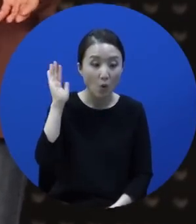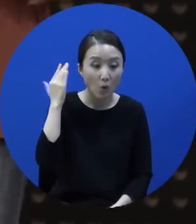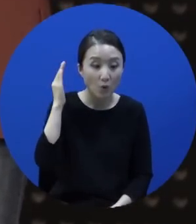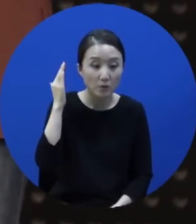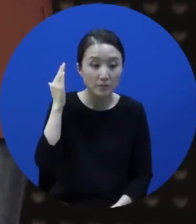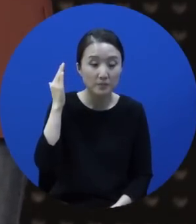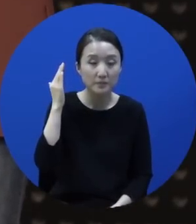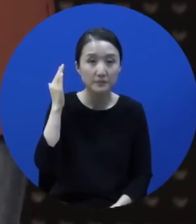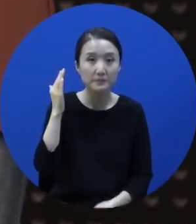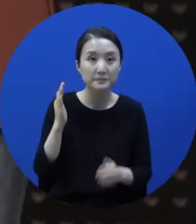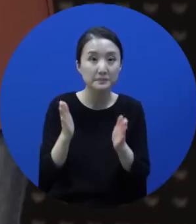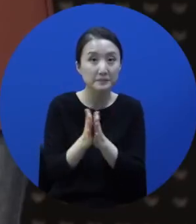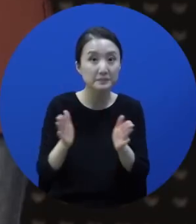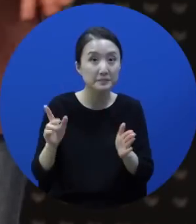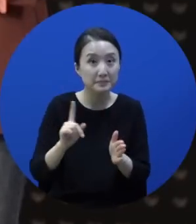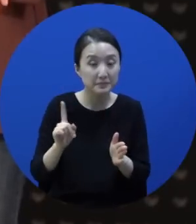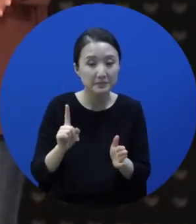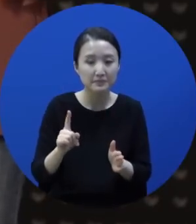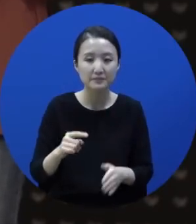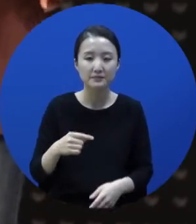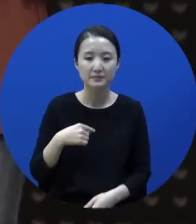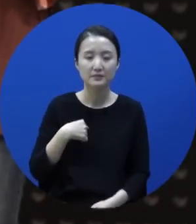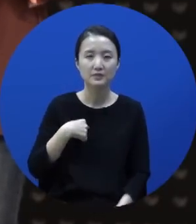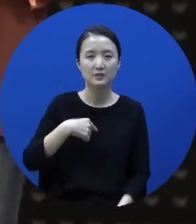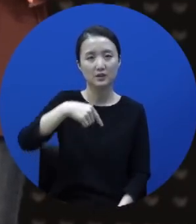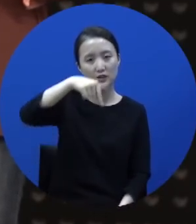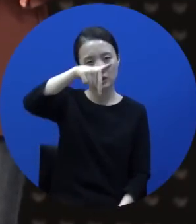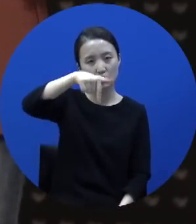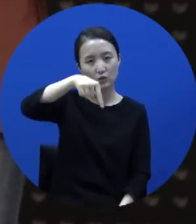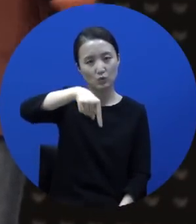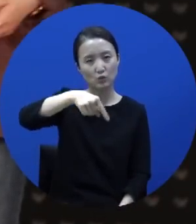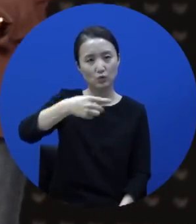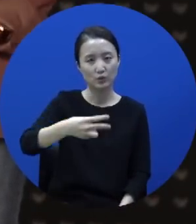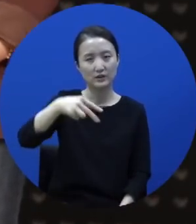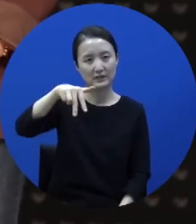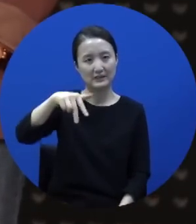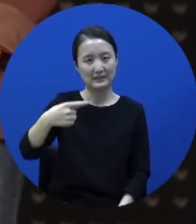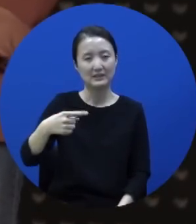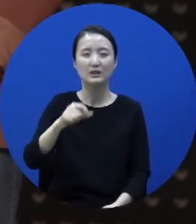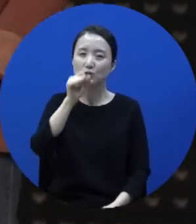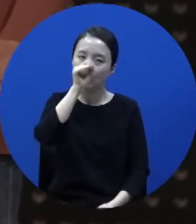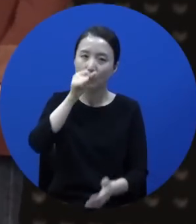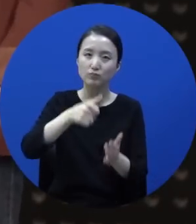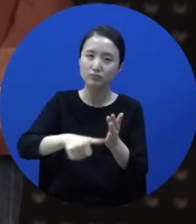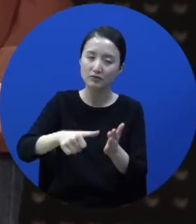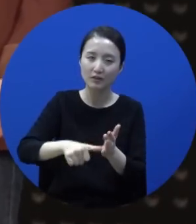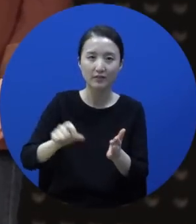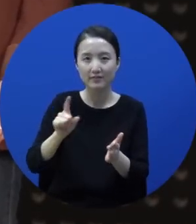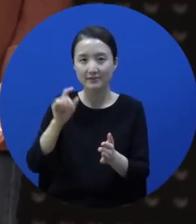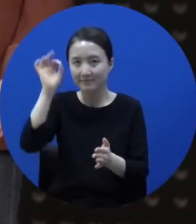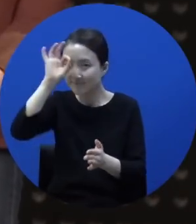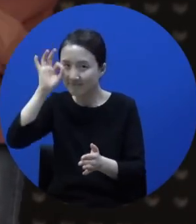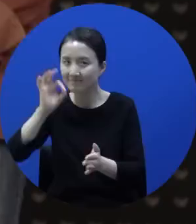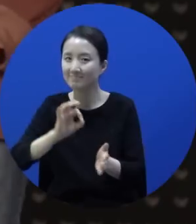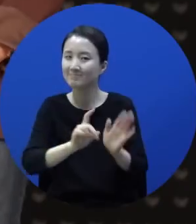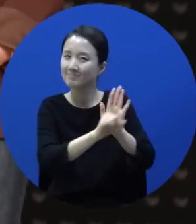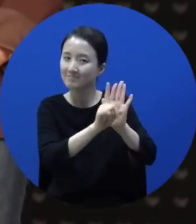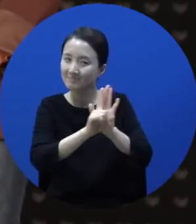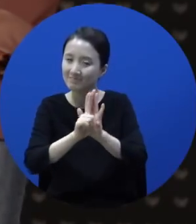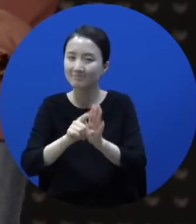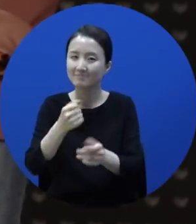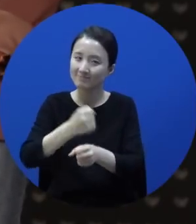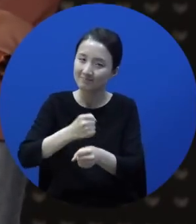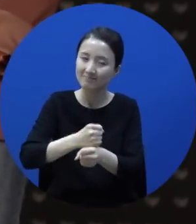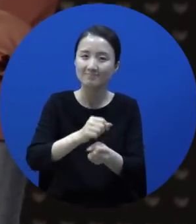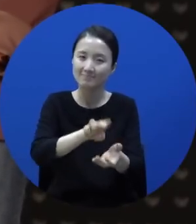시작한 거는 뭐 다양한 이제 굿즈 상품이라는 것들을 또 제작해서 홍보를 하고 있고요. 그리고 여기 보이듯이 이 오른쪽